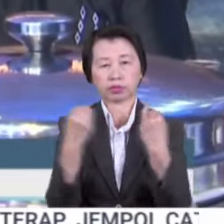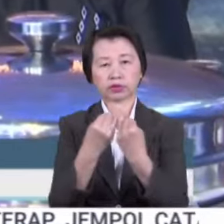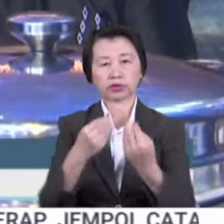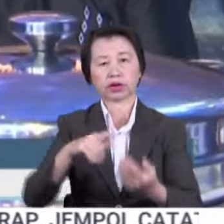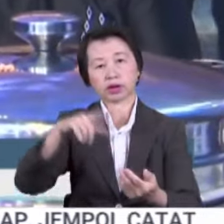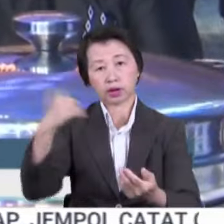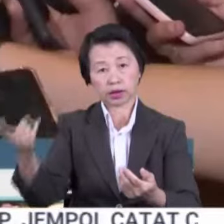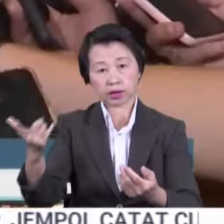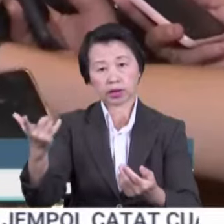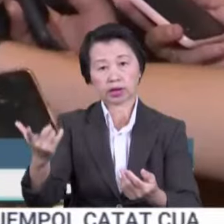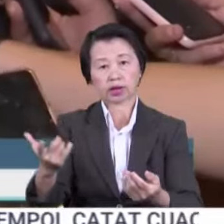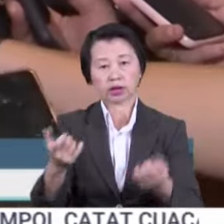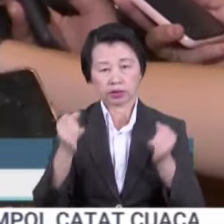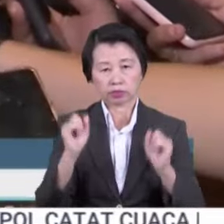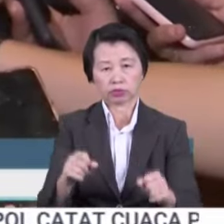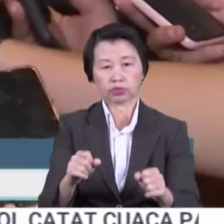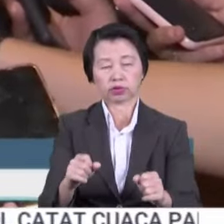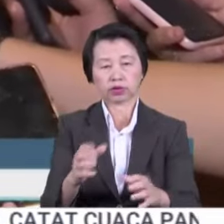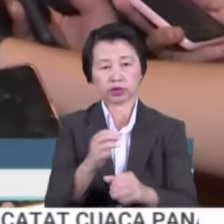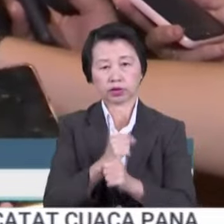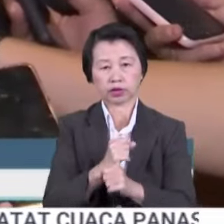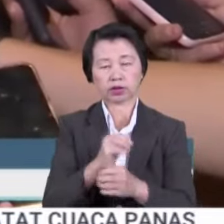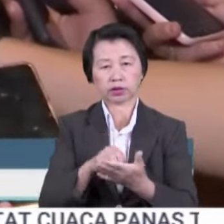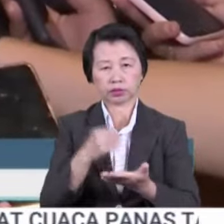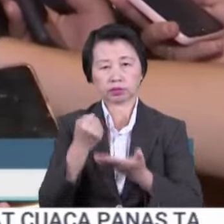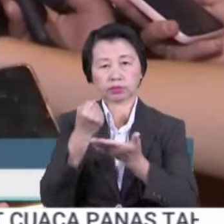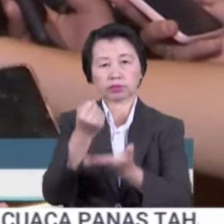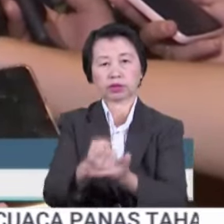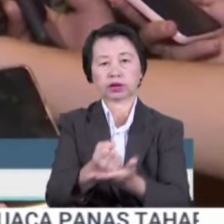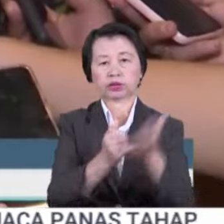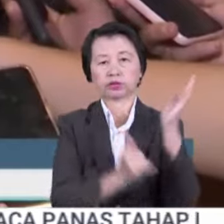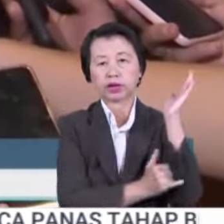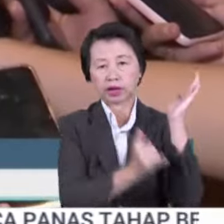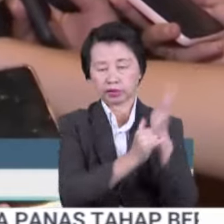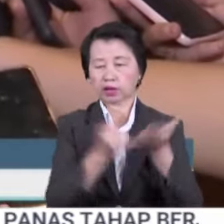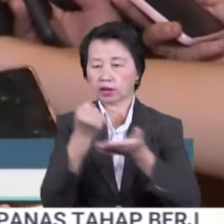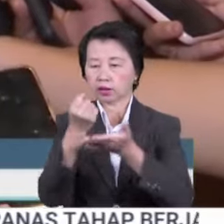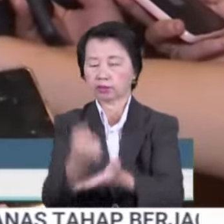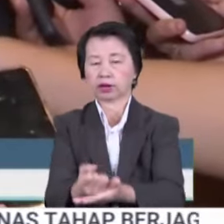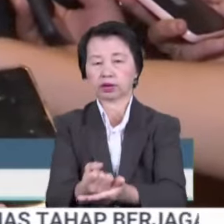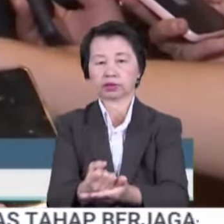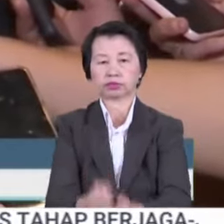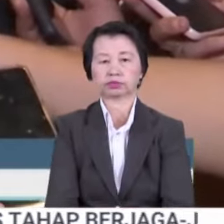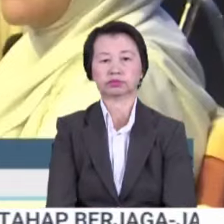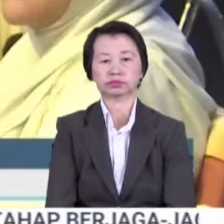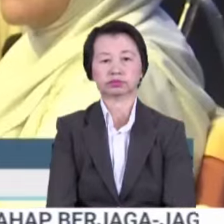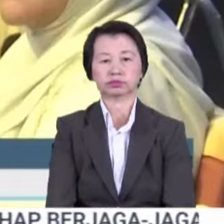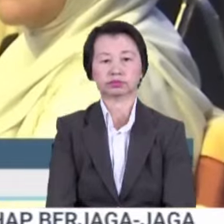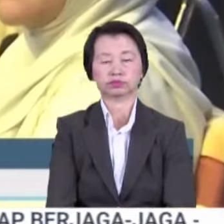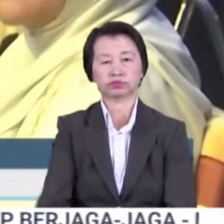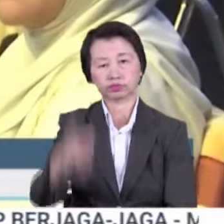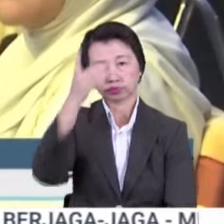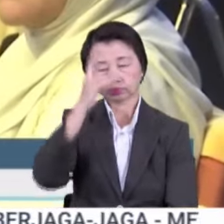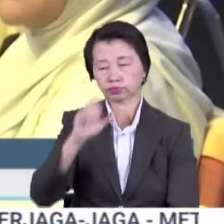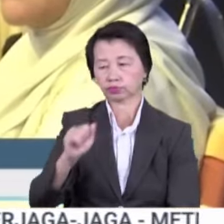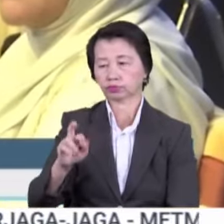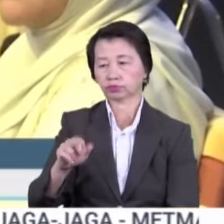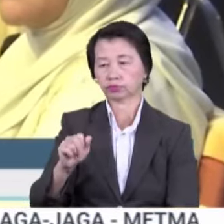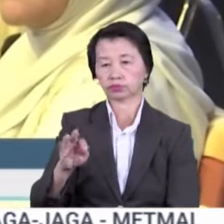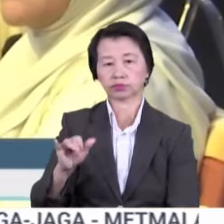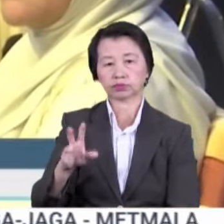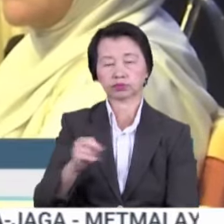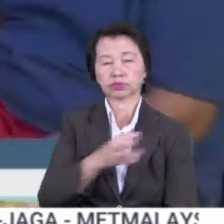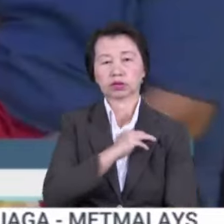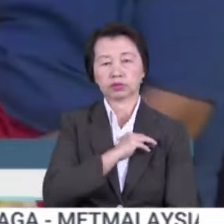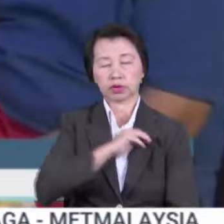lain yang dapat sekurang-kurangnya dibantu oleh Yayasan ini Datu Arifin yang juga menteri